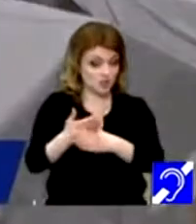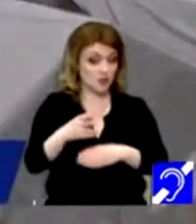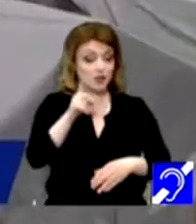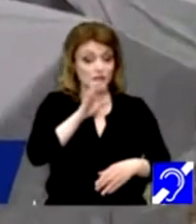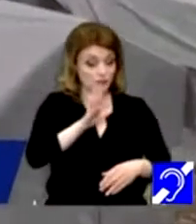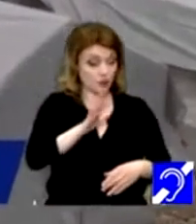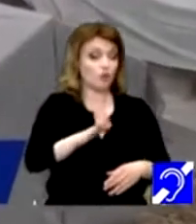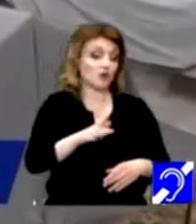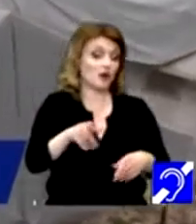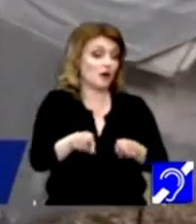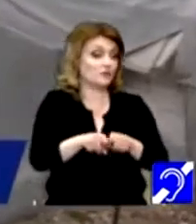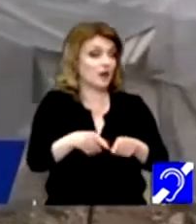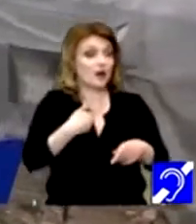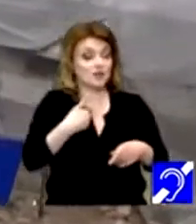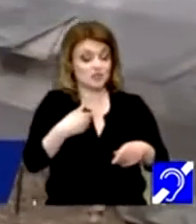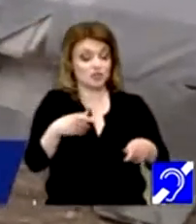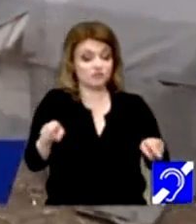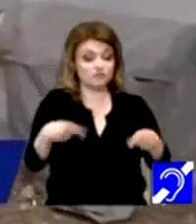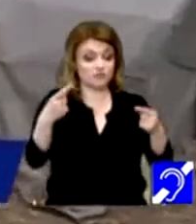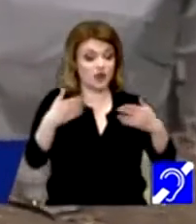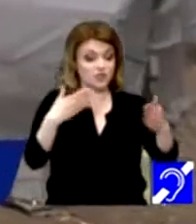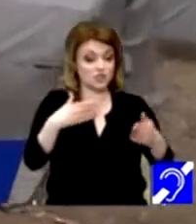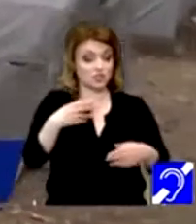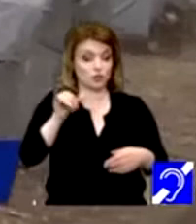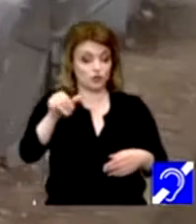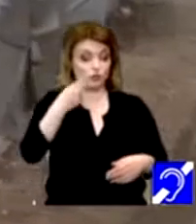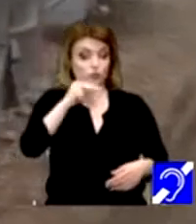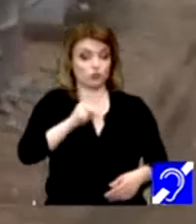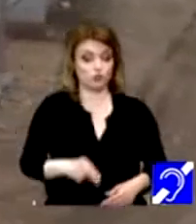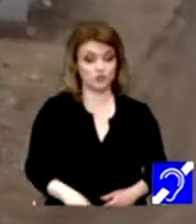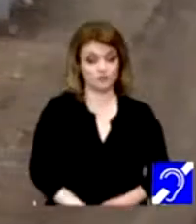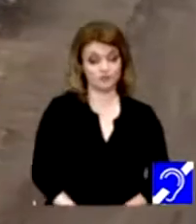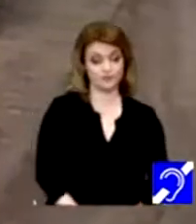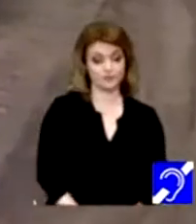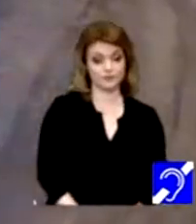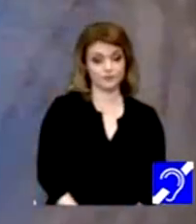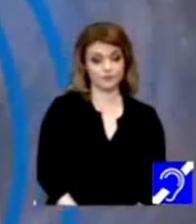semn al solidarității Europei cu Turcia și o investiție în stabilitatea comună.